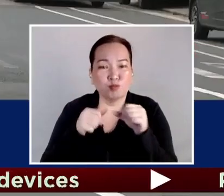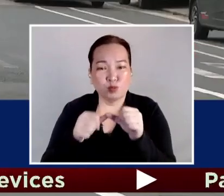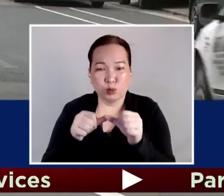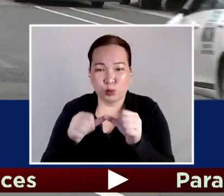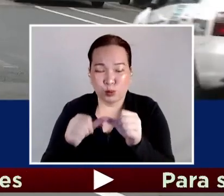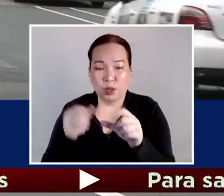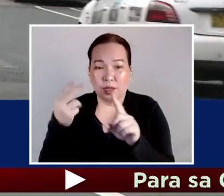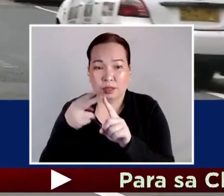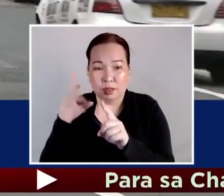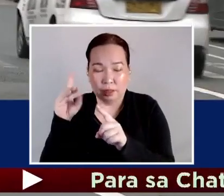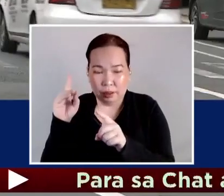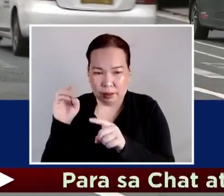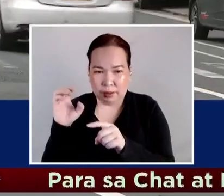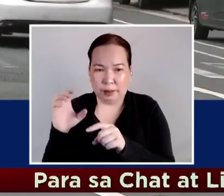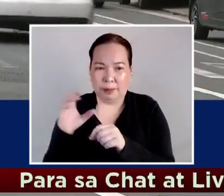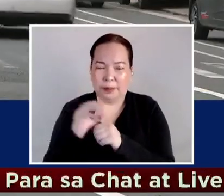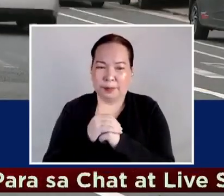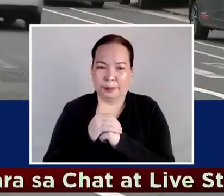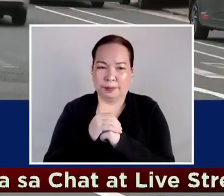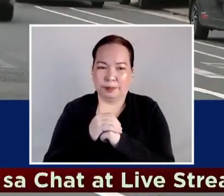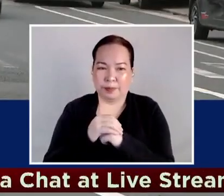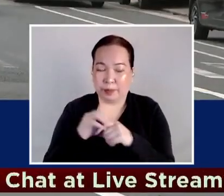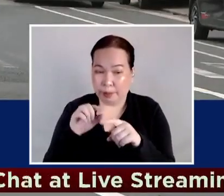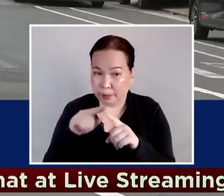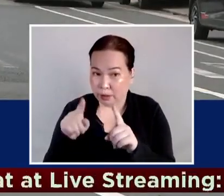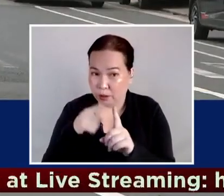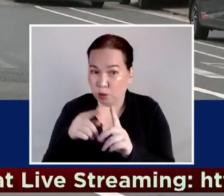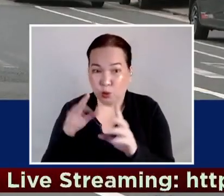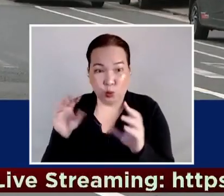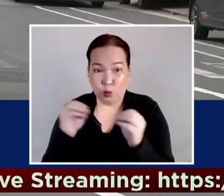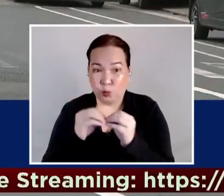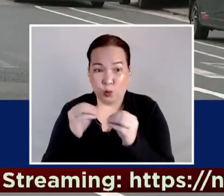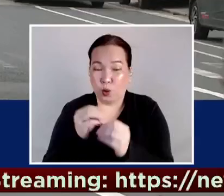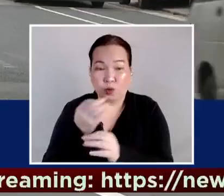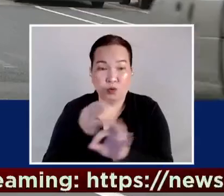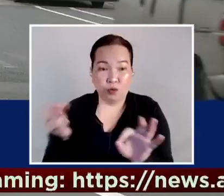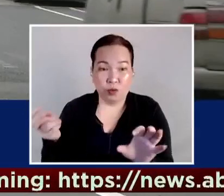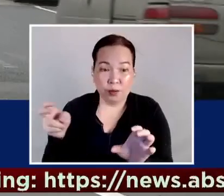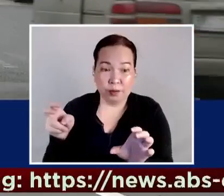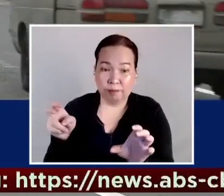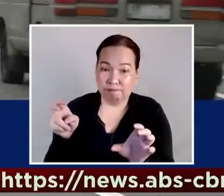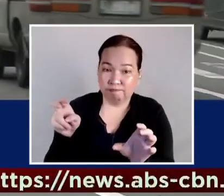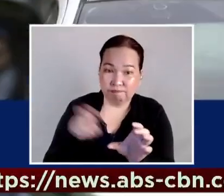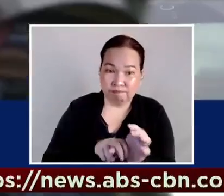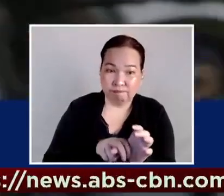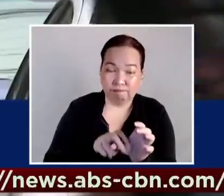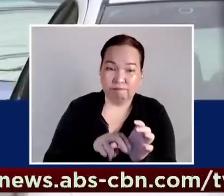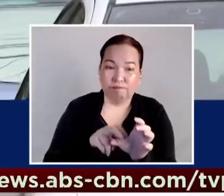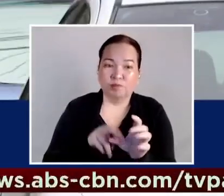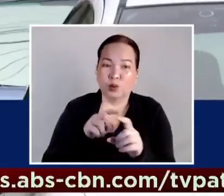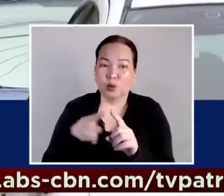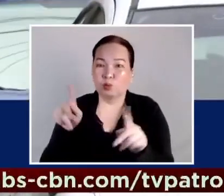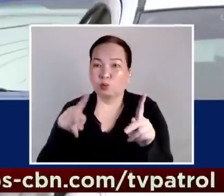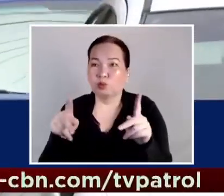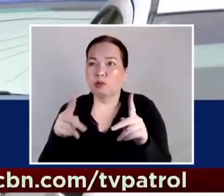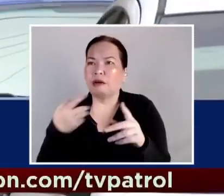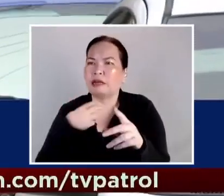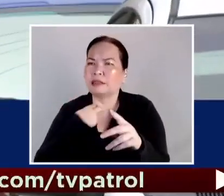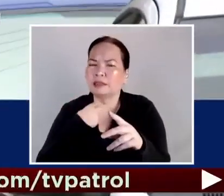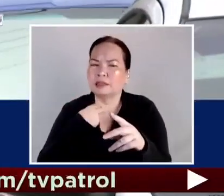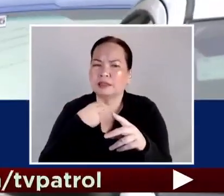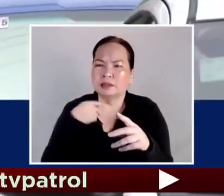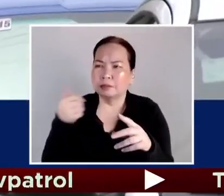December. Bukod sa kawalan ng libreng sakay, naharap pa sa kaliwat ka ng hiling ng taas pasahe ang mga